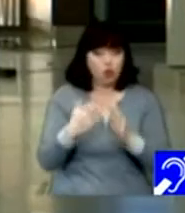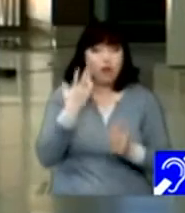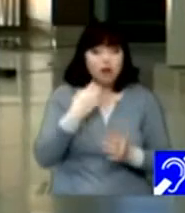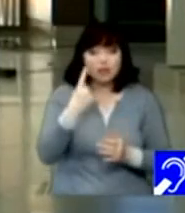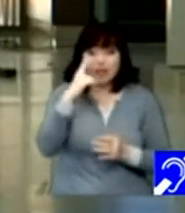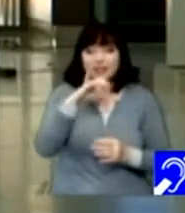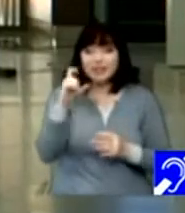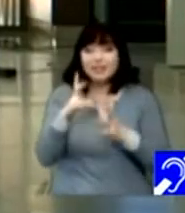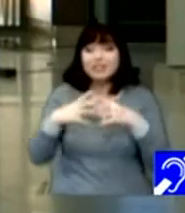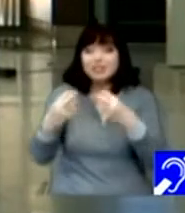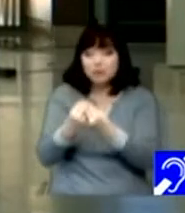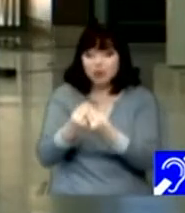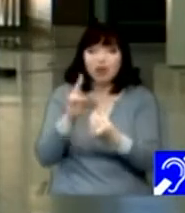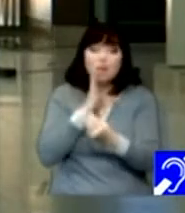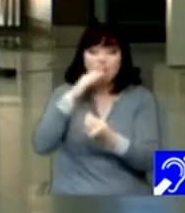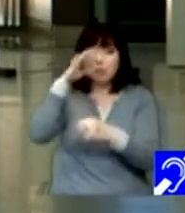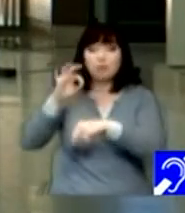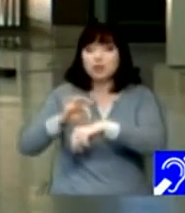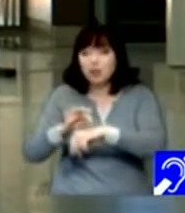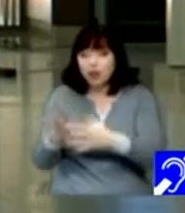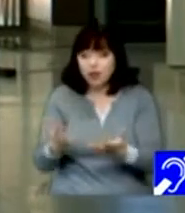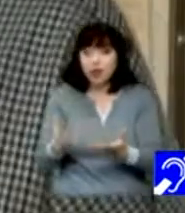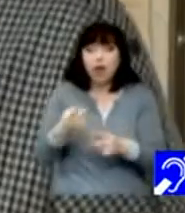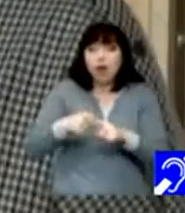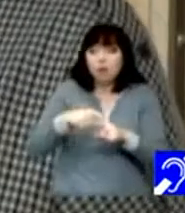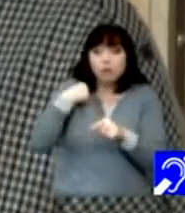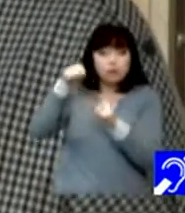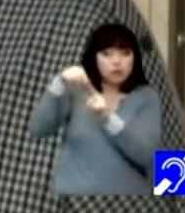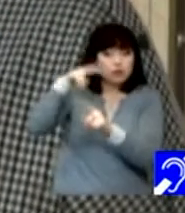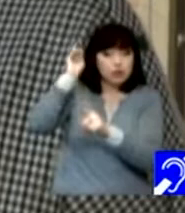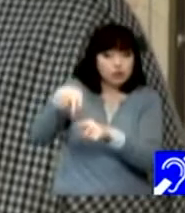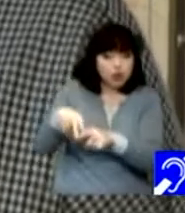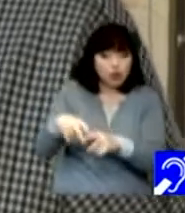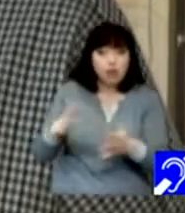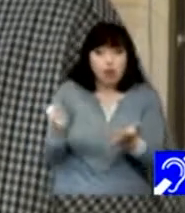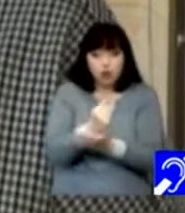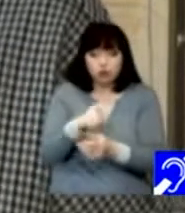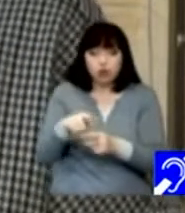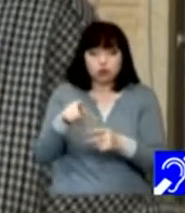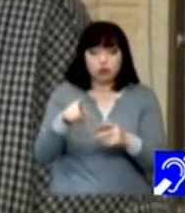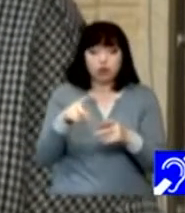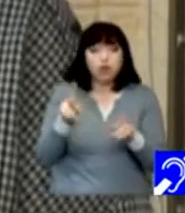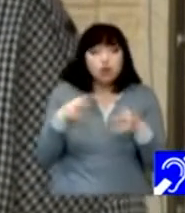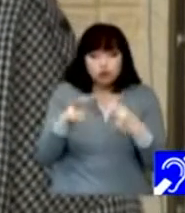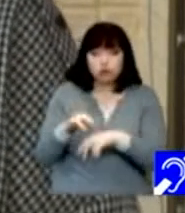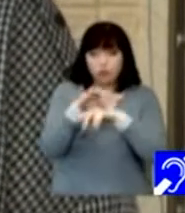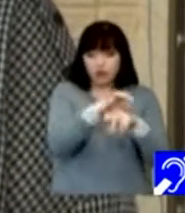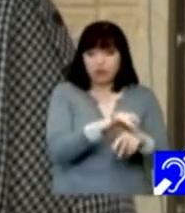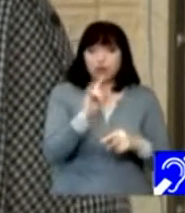din membrii familiei s-a îmbolnăvit. Și avem frică și desigur că rezerve mari să nu trecem cu toții